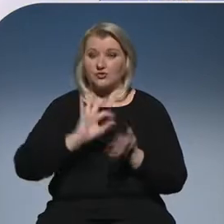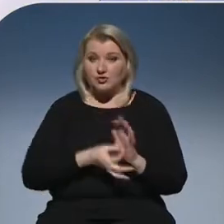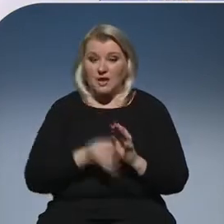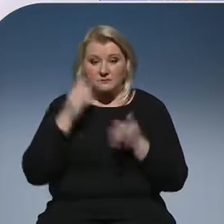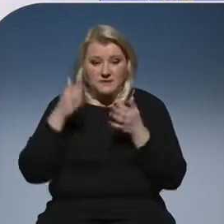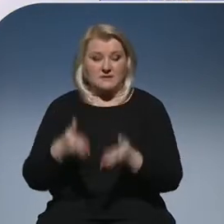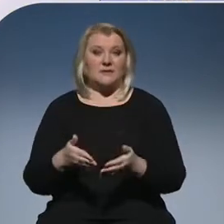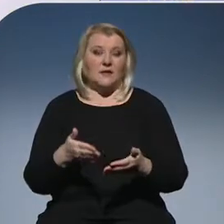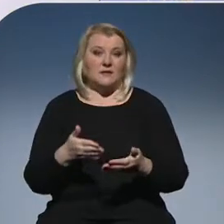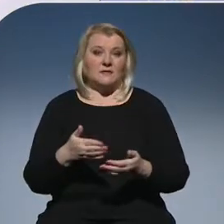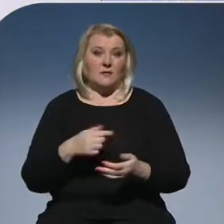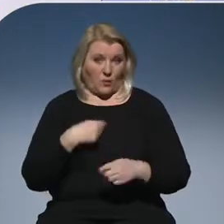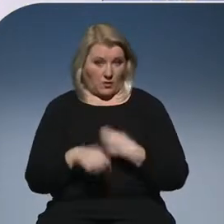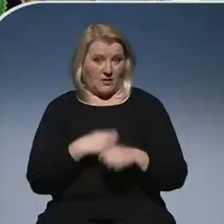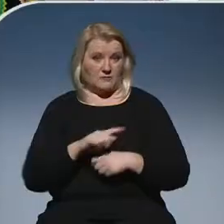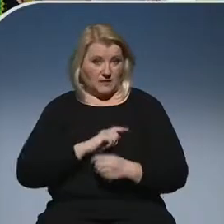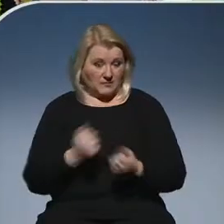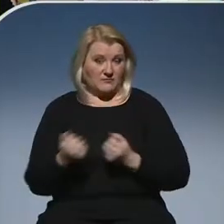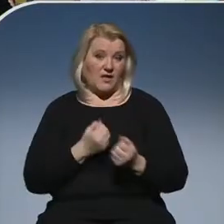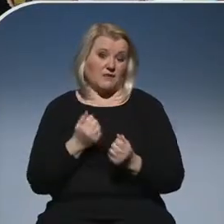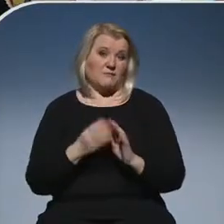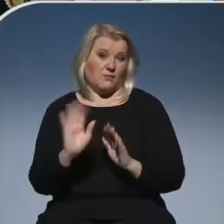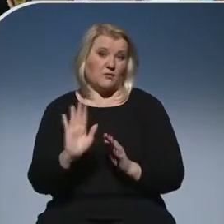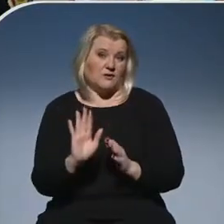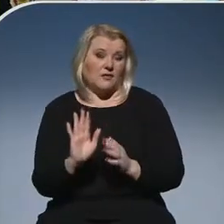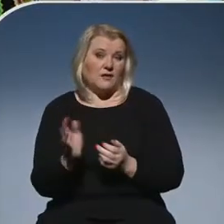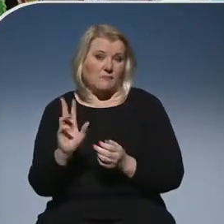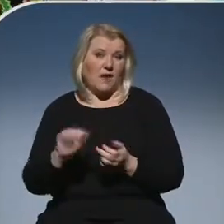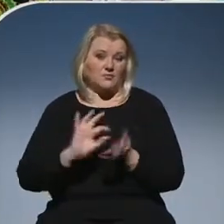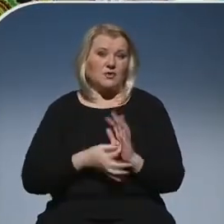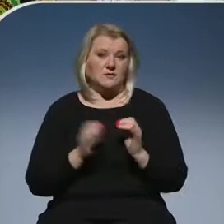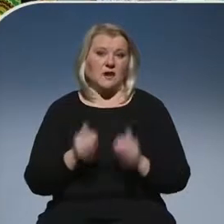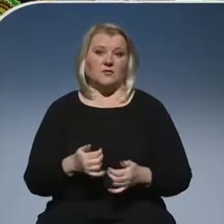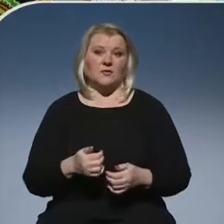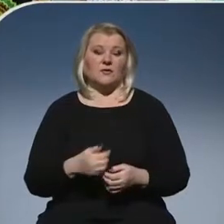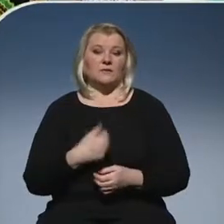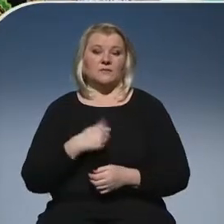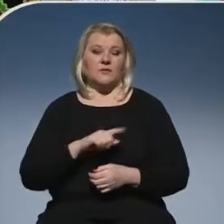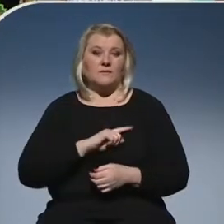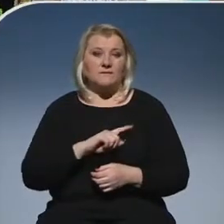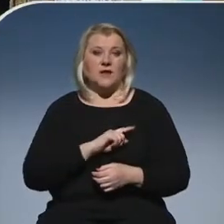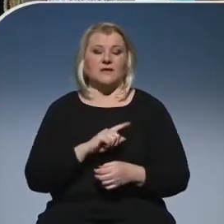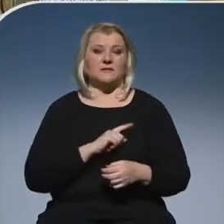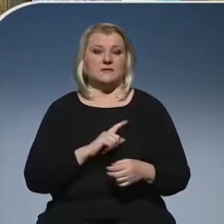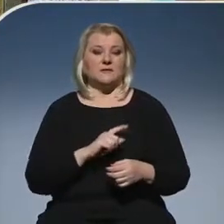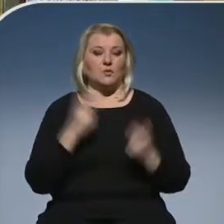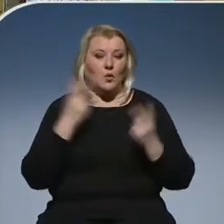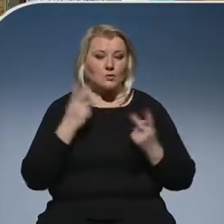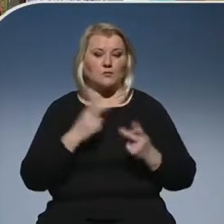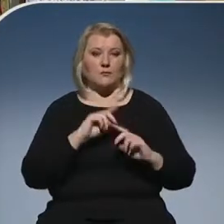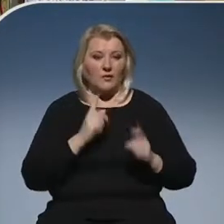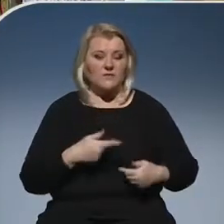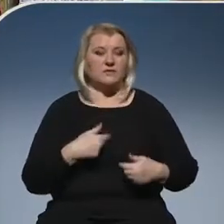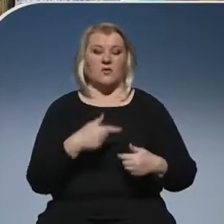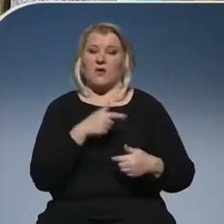jsou peníze, mohu věnovat nějaké bohulibější činnosti tomu, v čem třeba jsem já sám kovaný. A jsou to řádově